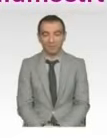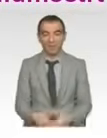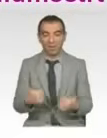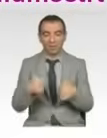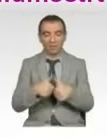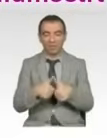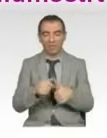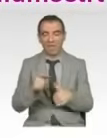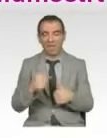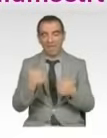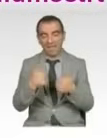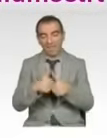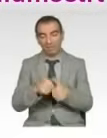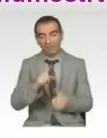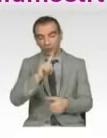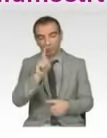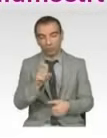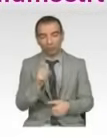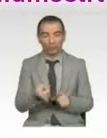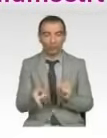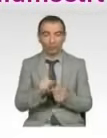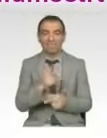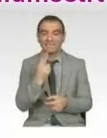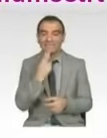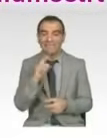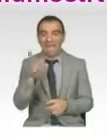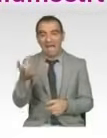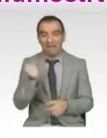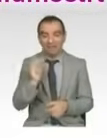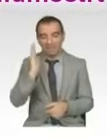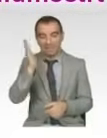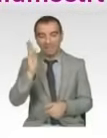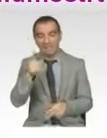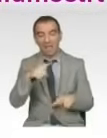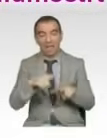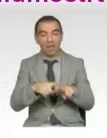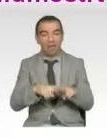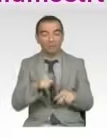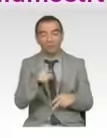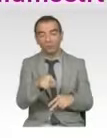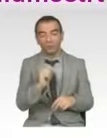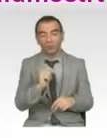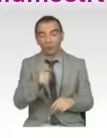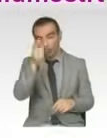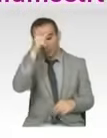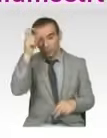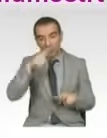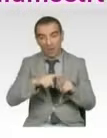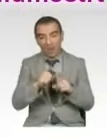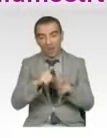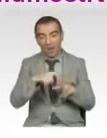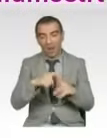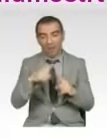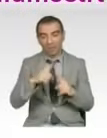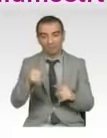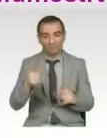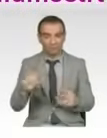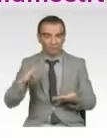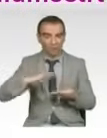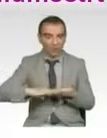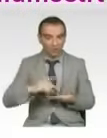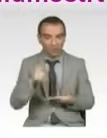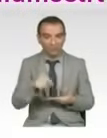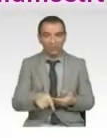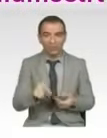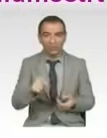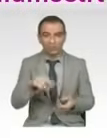Eşine evlilik teklifi ettikten sonra kız istemeye giden Abdülkerim Kasongo, Türk adetleriyle tanıştı ve